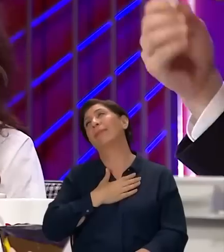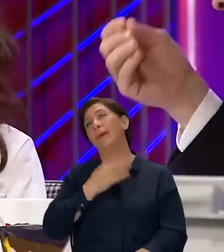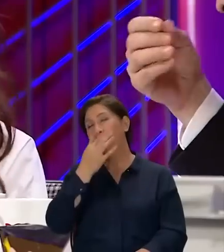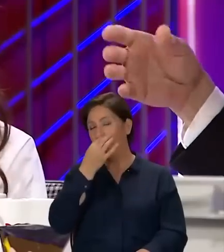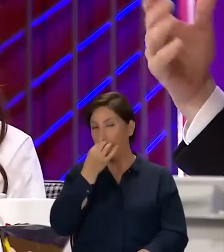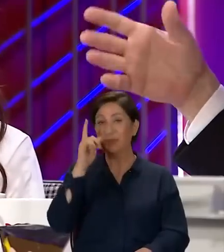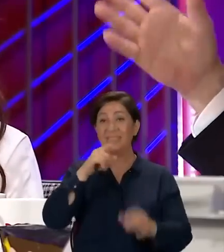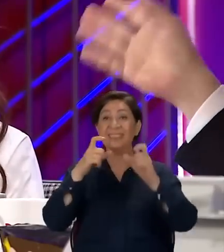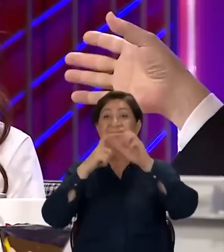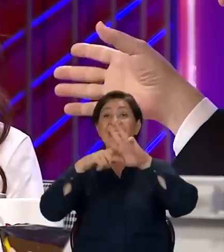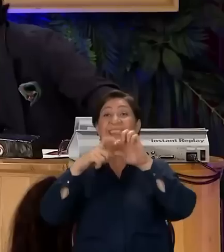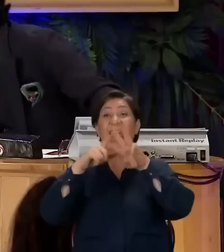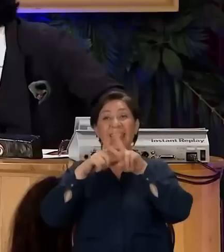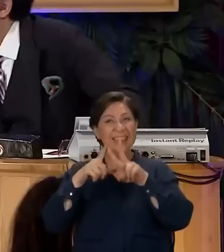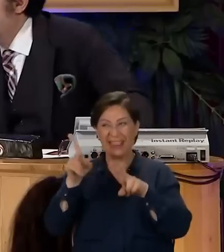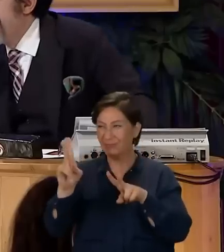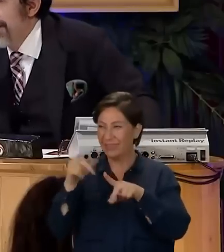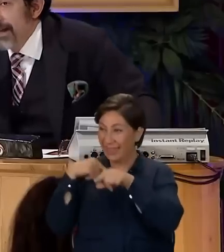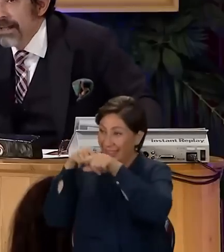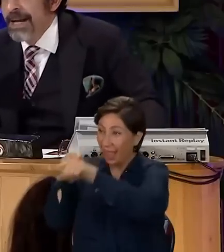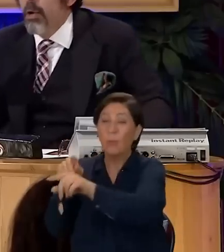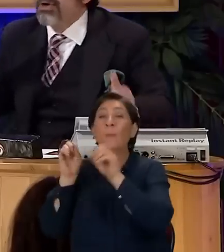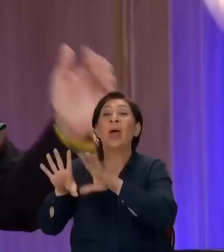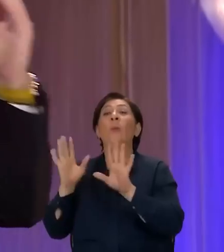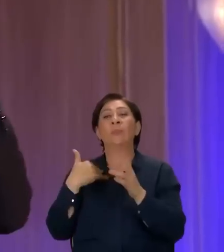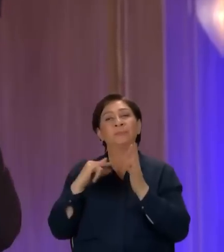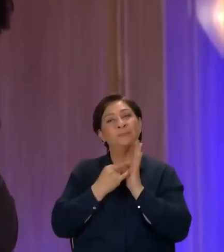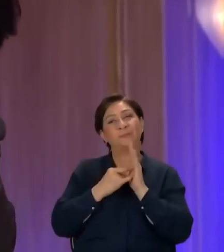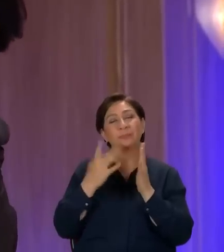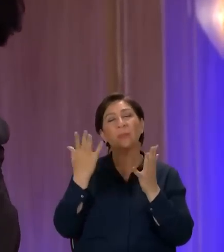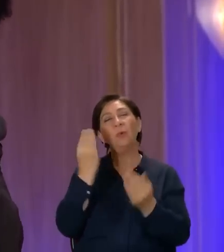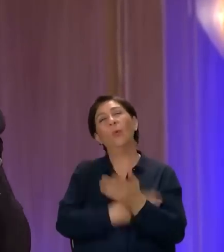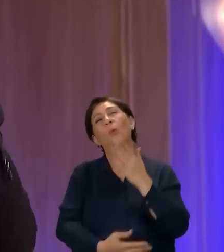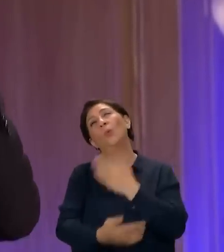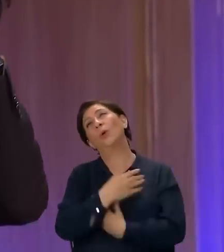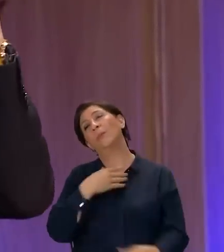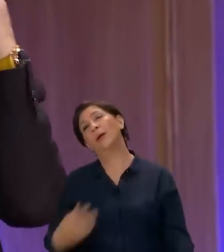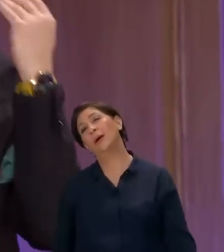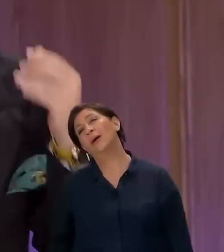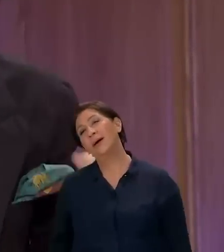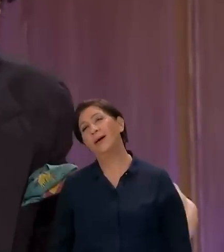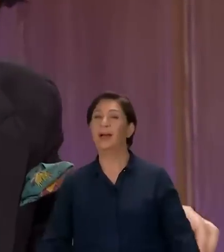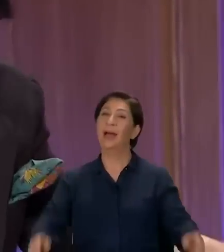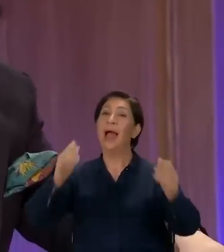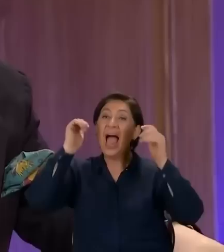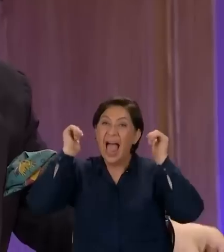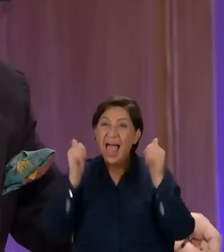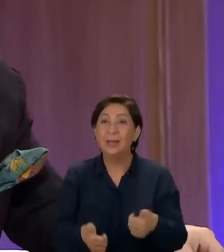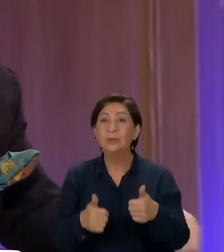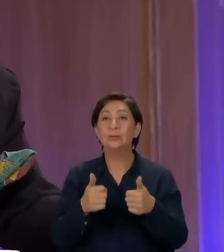Dolayısıyla Seren Serengil takibi bırakamıyorum. Ama ve yani o kadar yorgunum ki, o yani her gün o